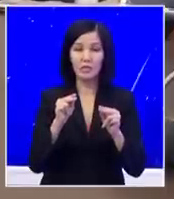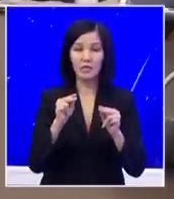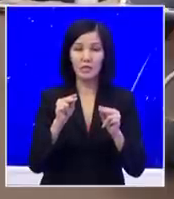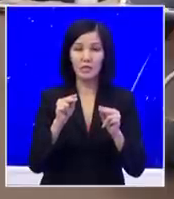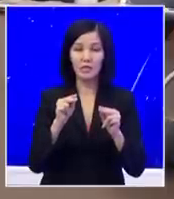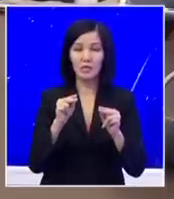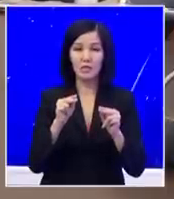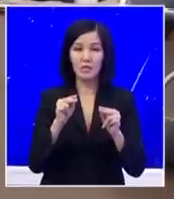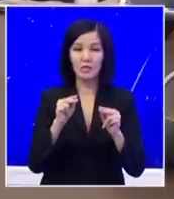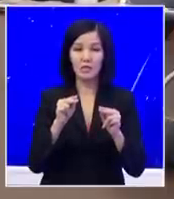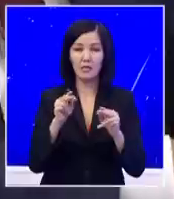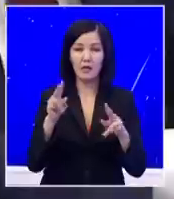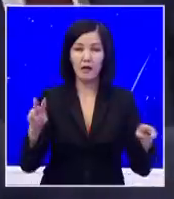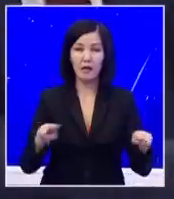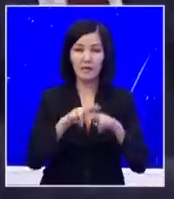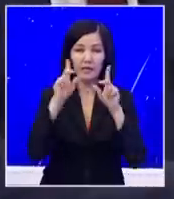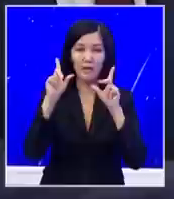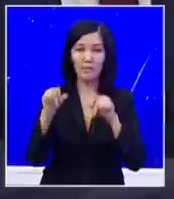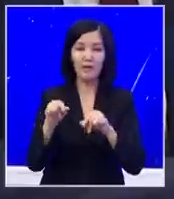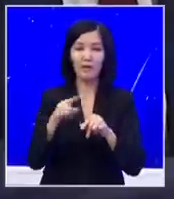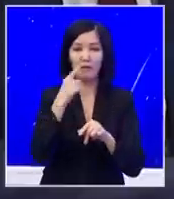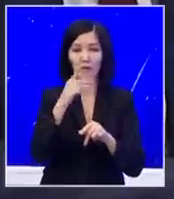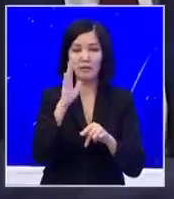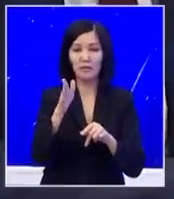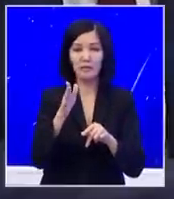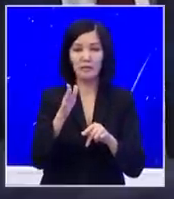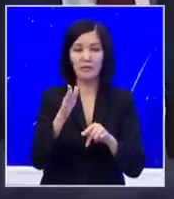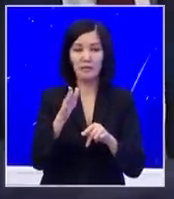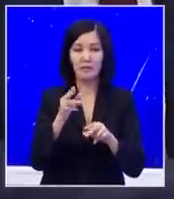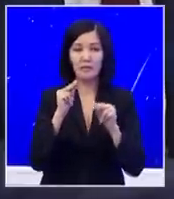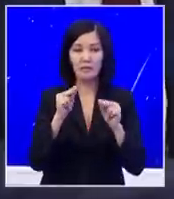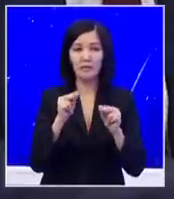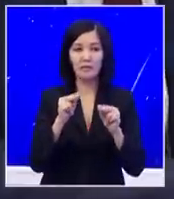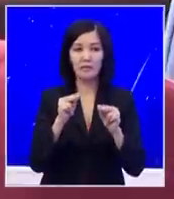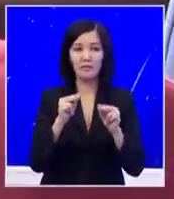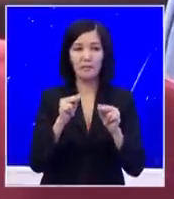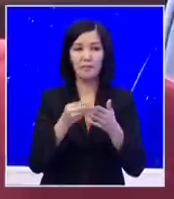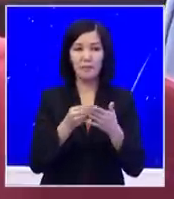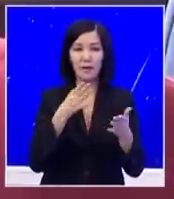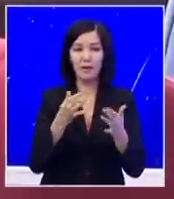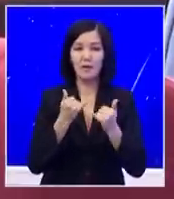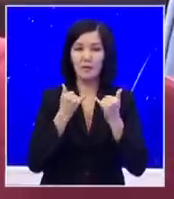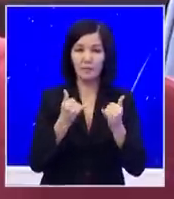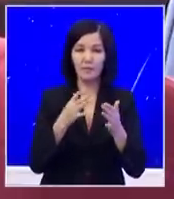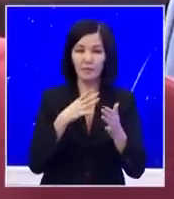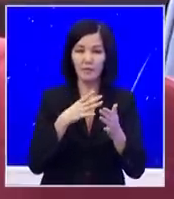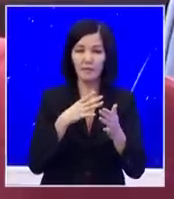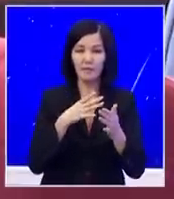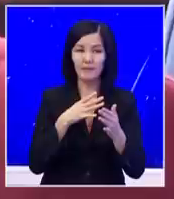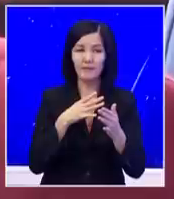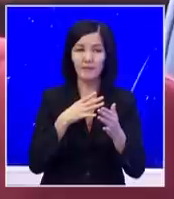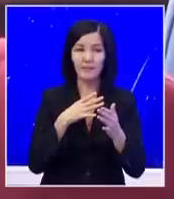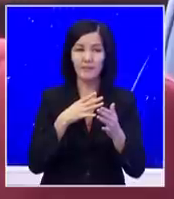жүректен. Астанаға барғанда, енді айтып барасындар. Действительно, это реальная оценка. Вот, реальная оценка.